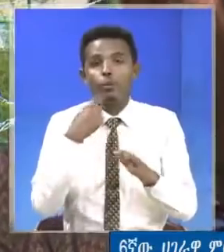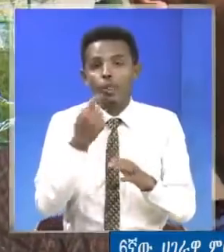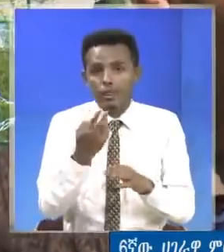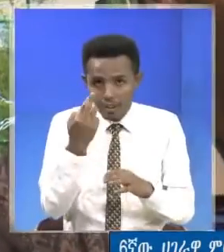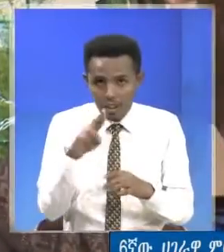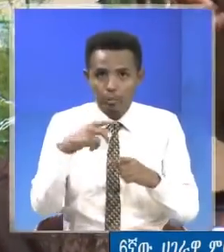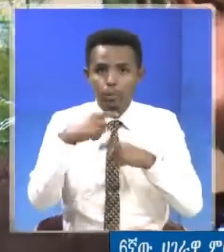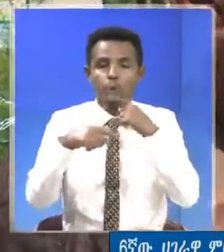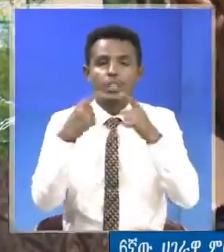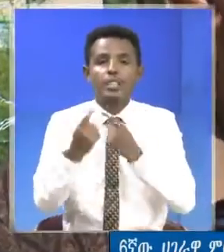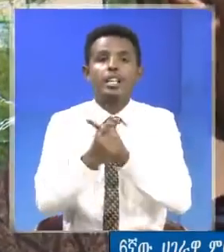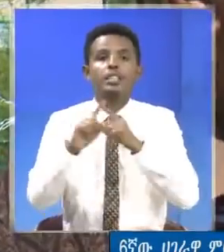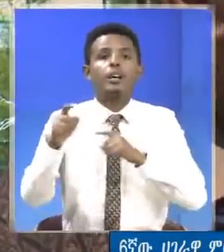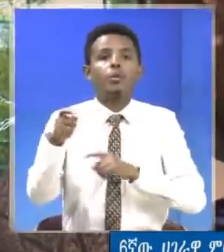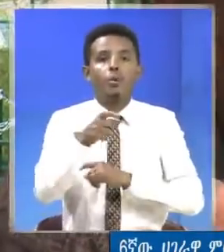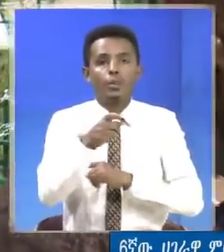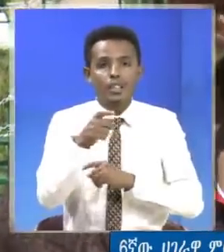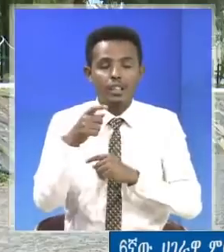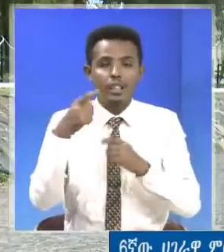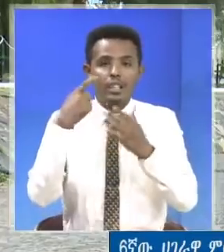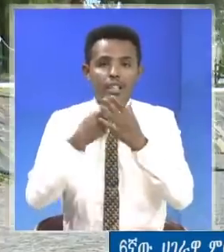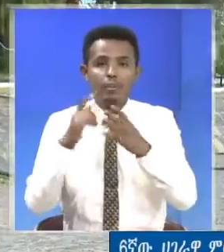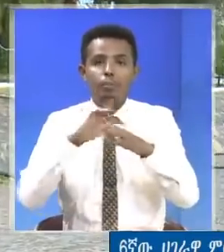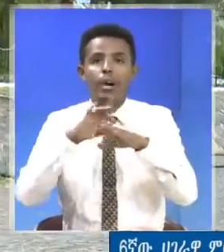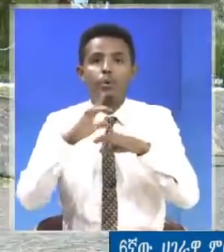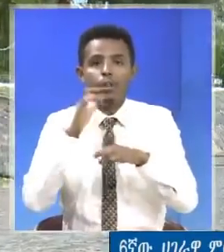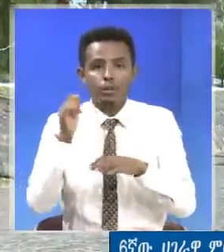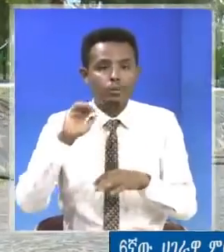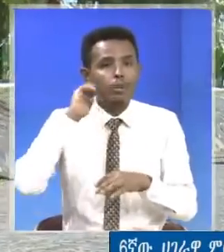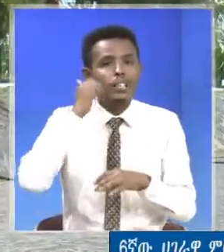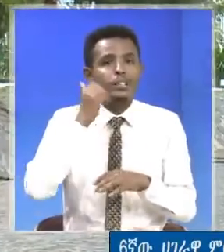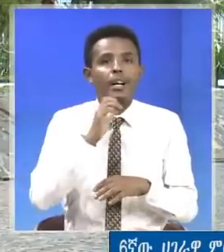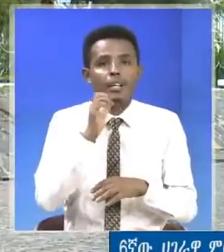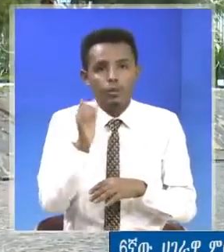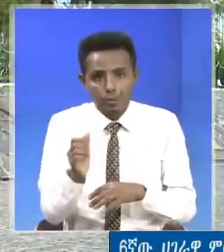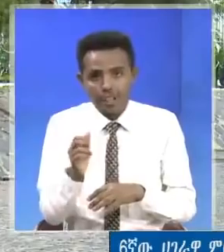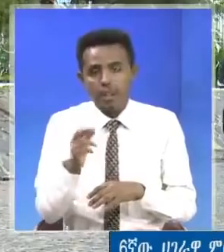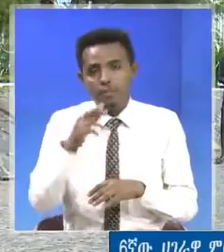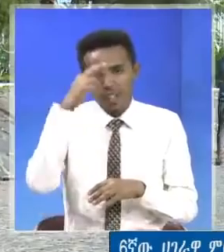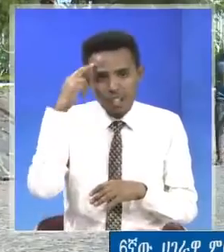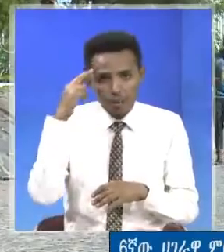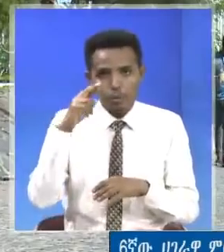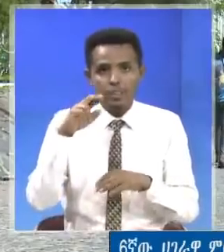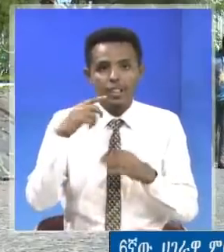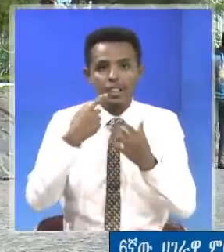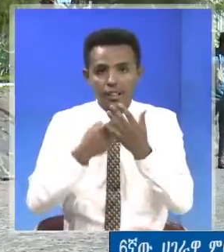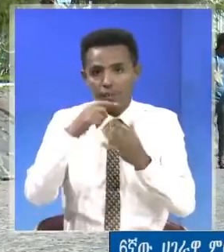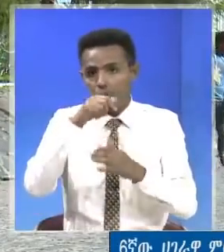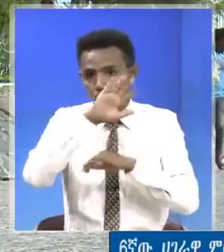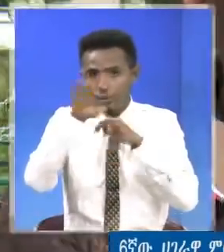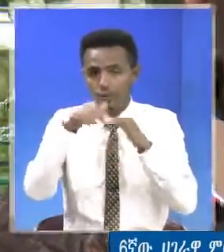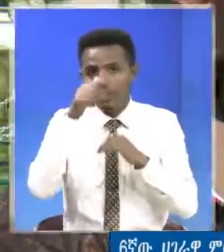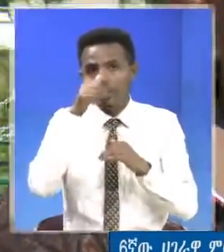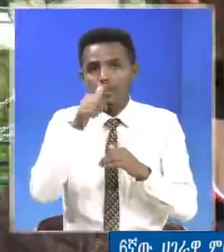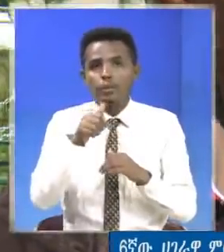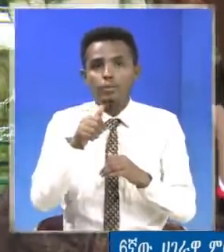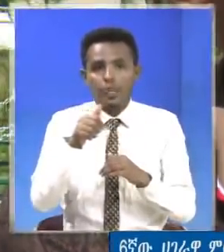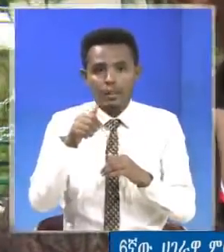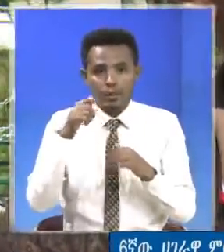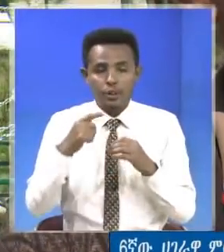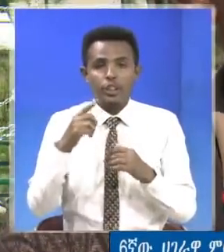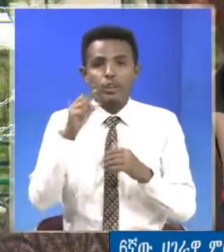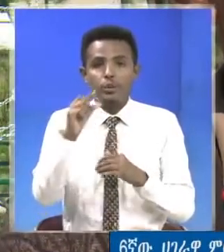ከሆነ ግለሰቦች ኢንቲሚዴት የማይዋረዱበት የማይሸማቀቁበት፣ ምክንያቱም ለዚች ኢትዮጵያ ነው። ማን ነው? ምናልባት የተወሰኑ ሰዎች